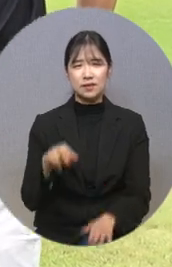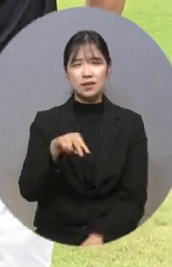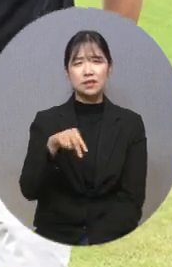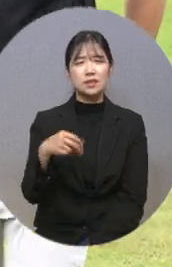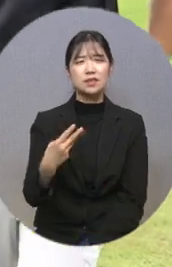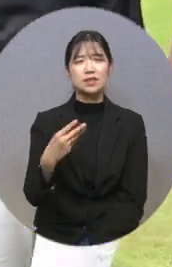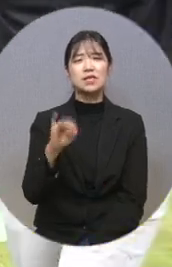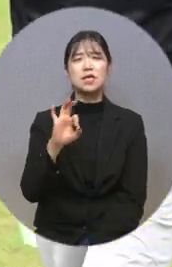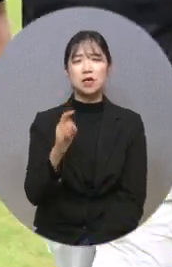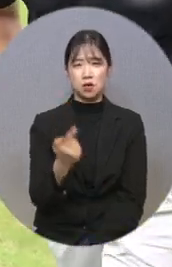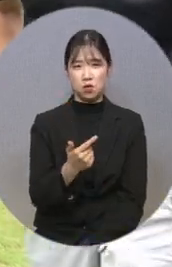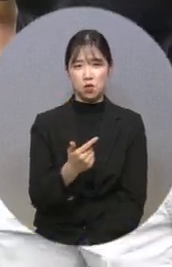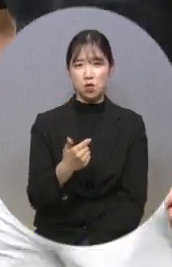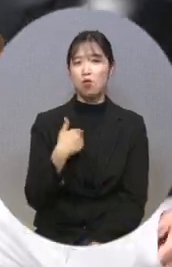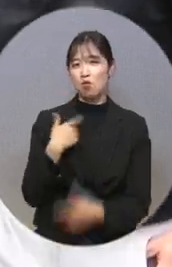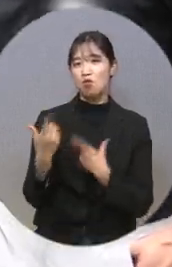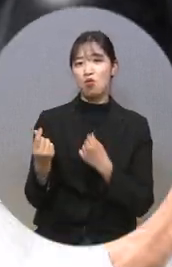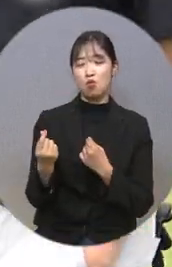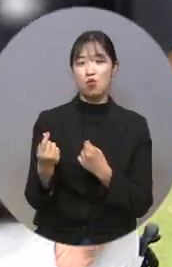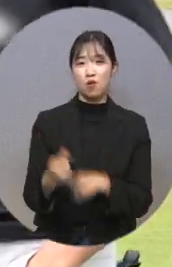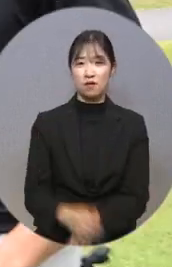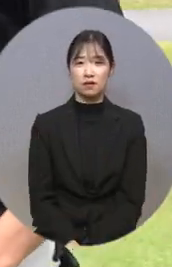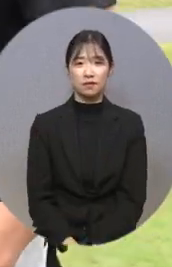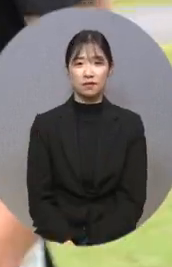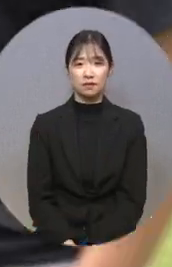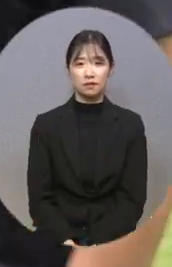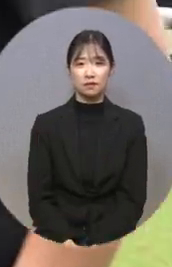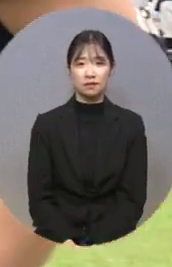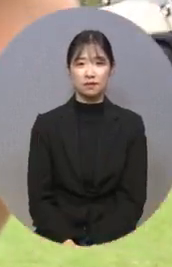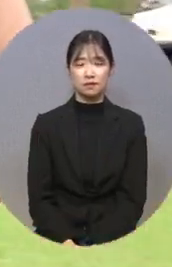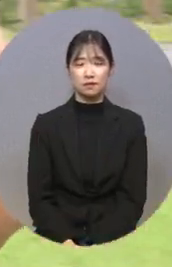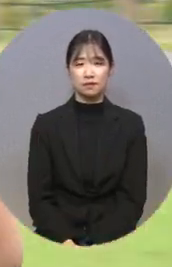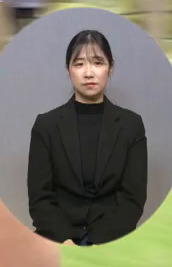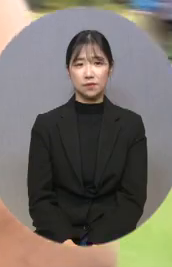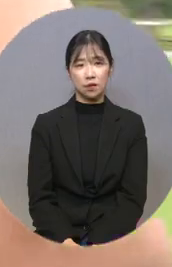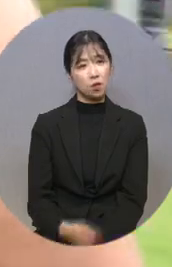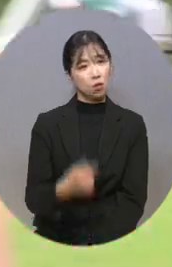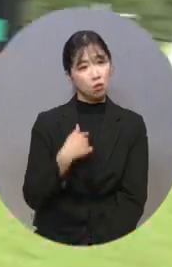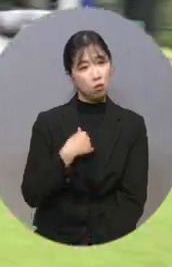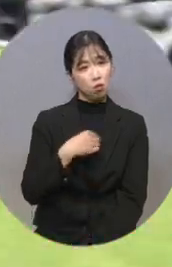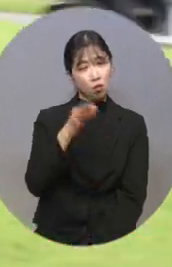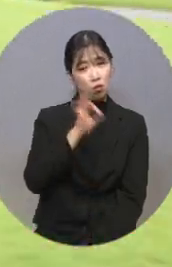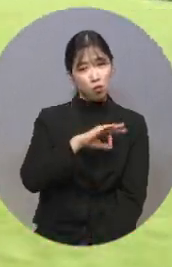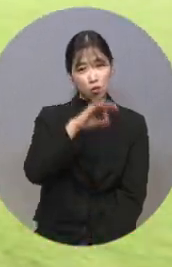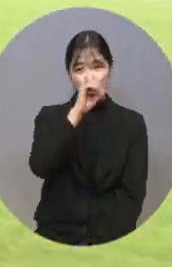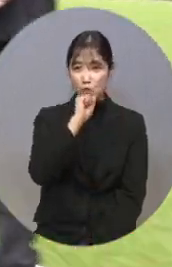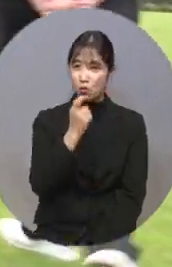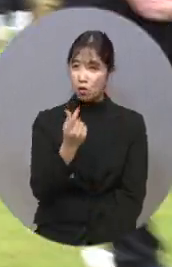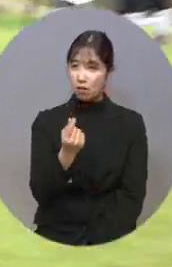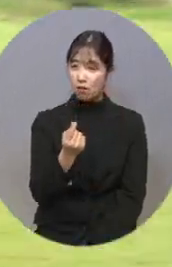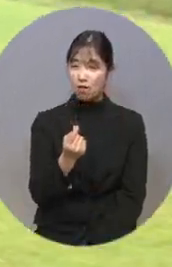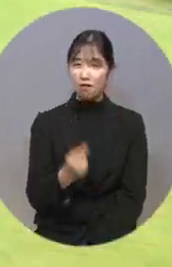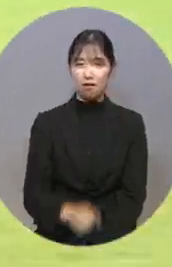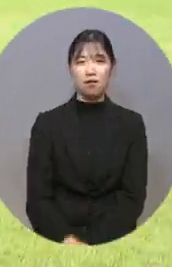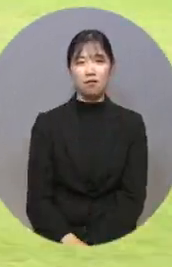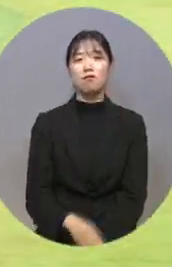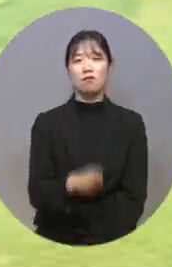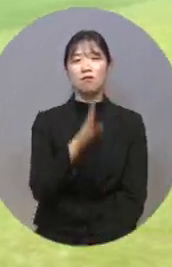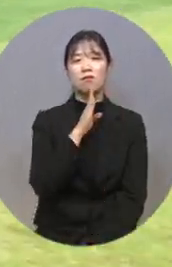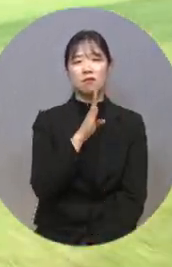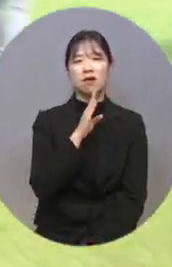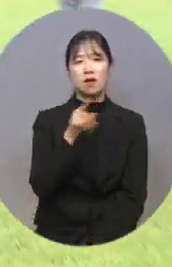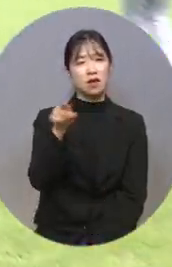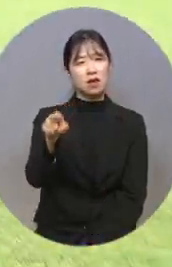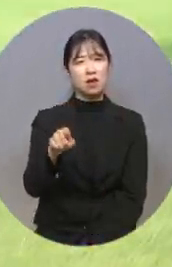쓰리온. 우리도 쓰리온. 어, 어, 쓰리온. 어, 그러면 우리가 유리한 걸 수도 있겠다. 우리가 유리하죠, 기분. 일단. 여기는 이제 늘 확률이 별로